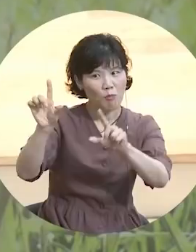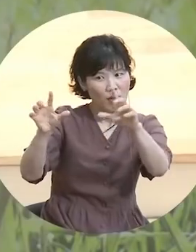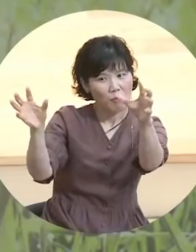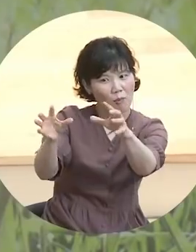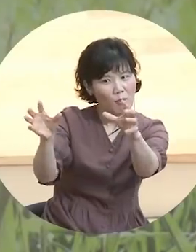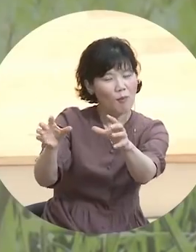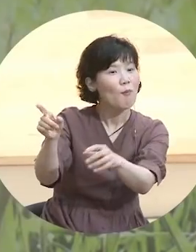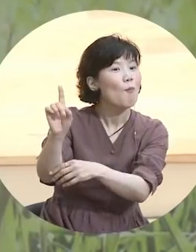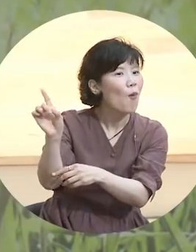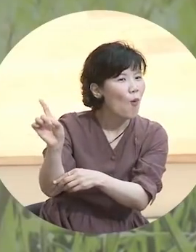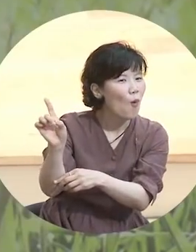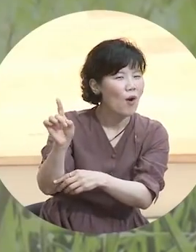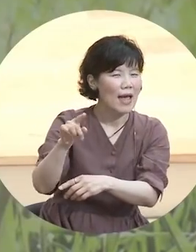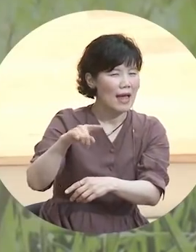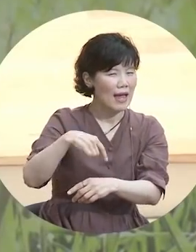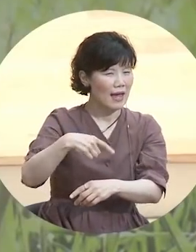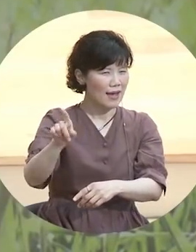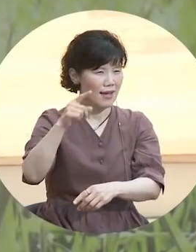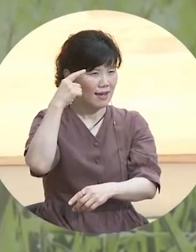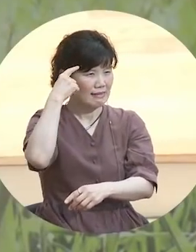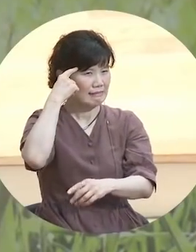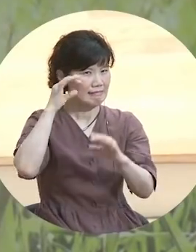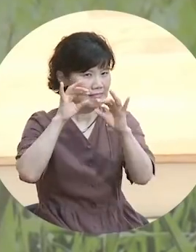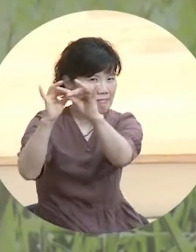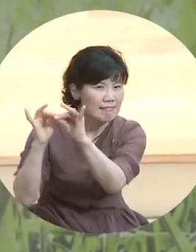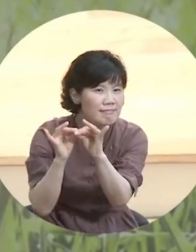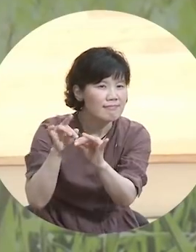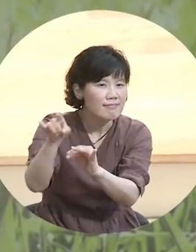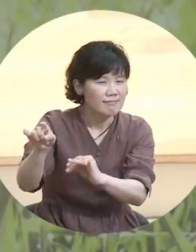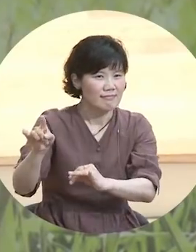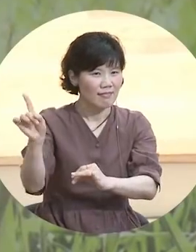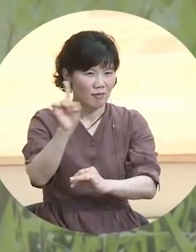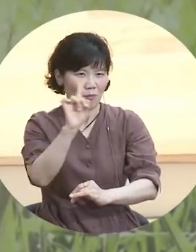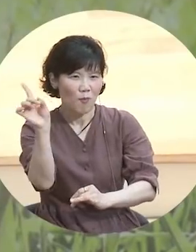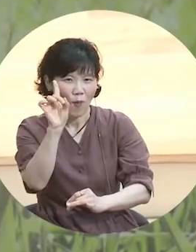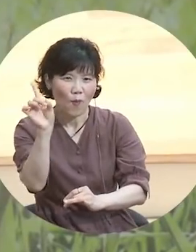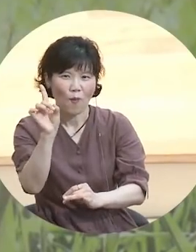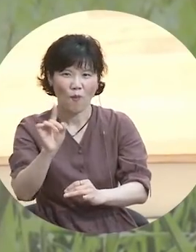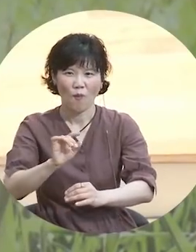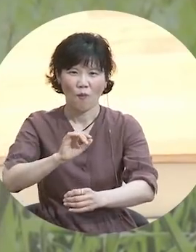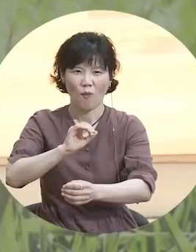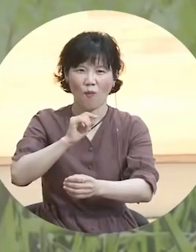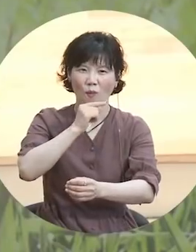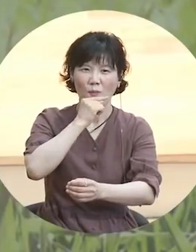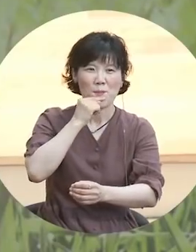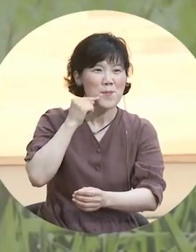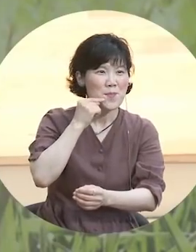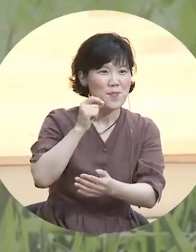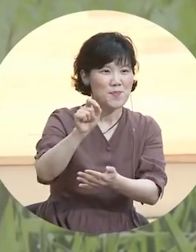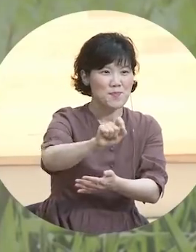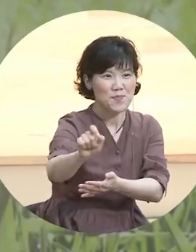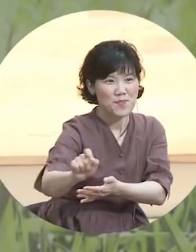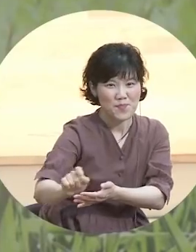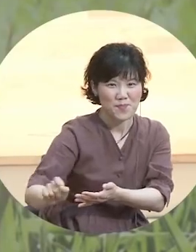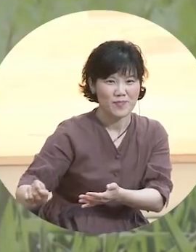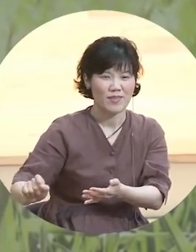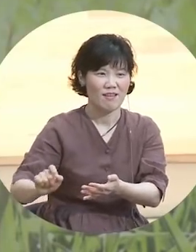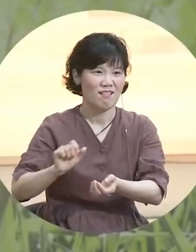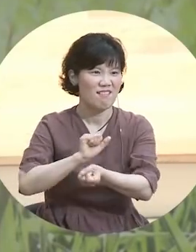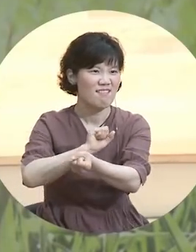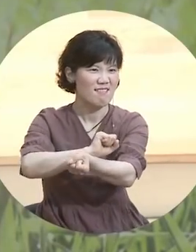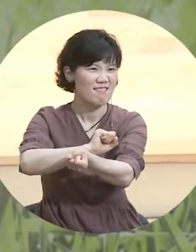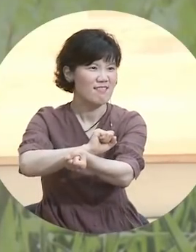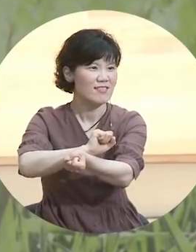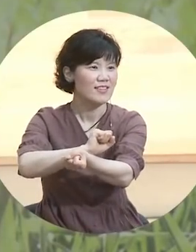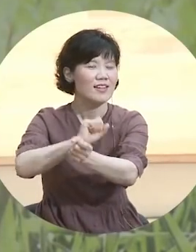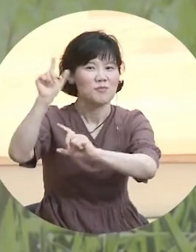하고 있어요. 모여가지고 자기들끼리 막 의기투합을 할 일이 있는지 몰라도 혈서를 써가지고는 자기들끼리 의형제를